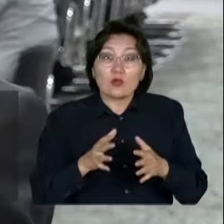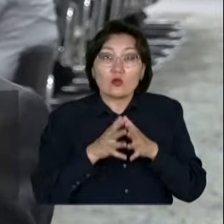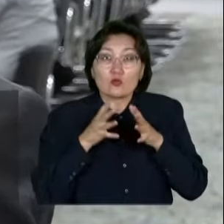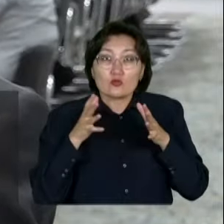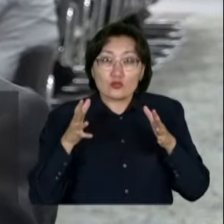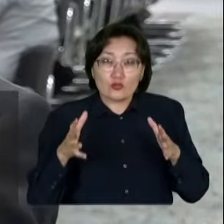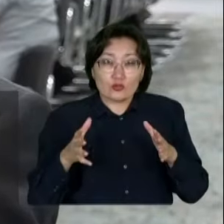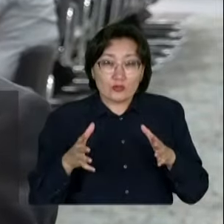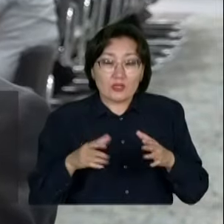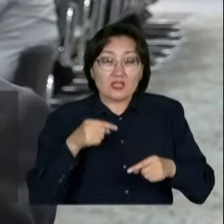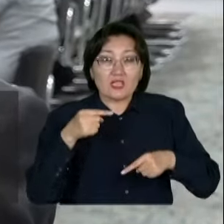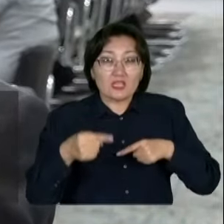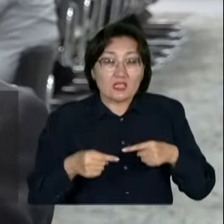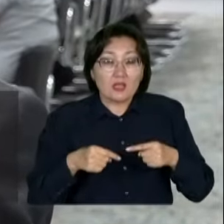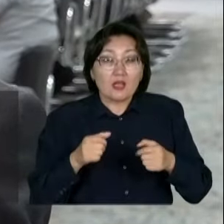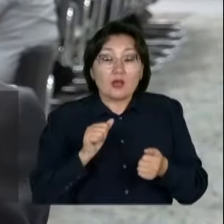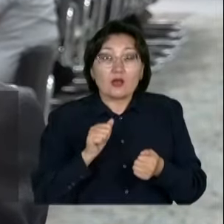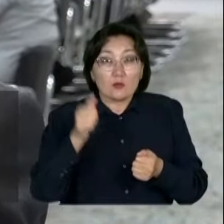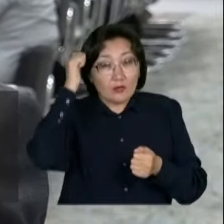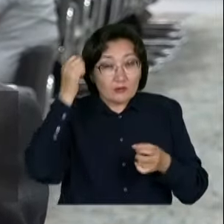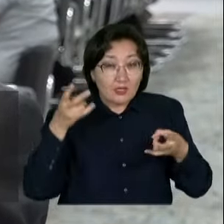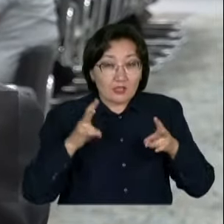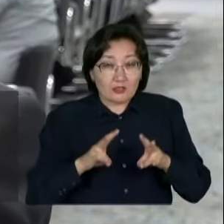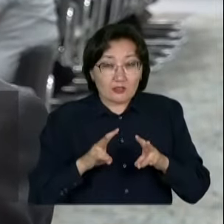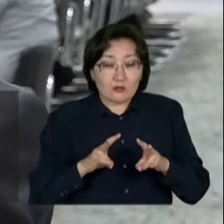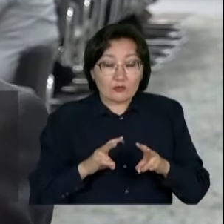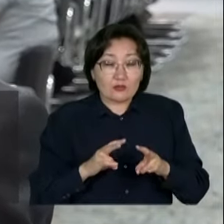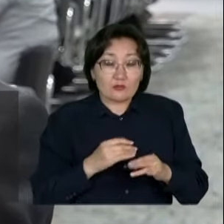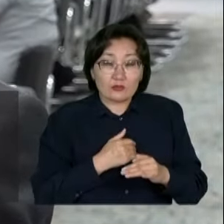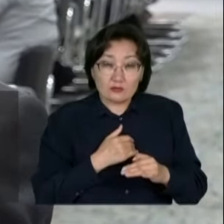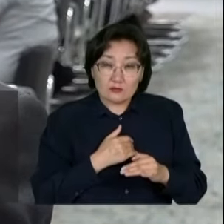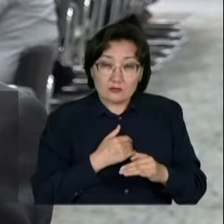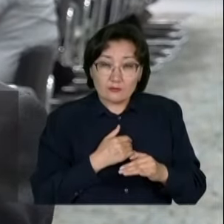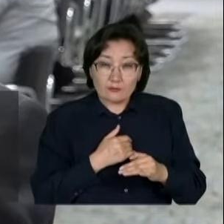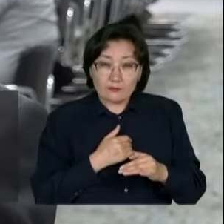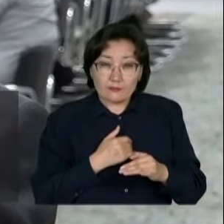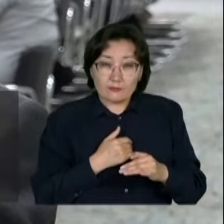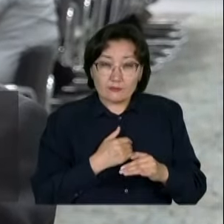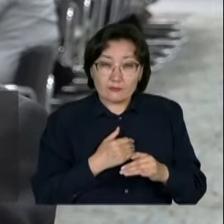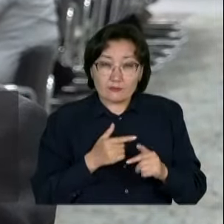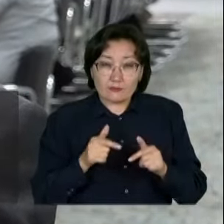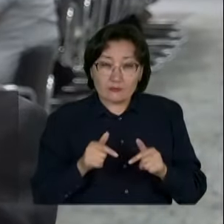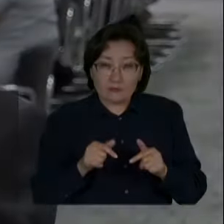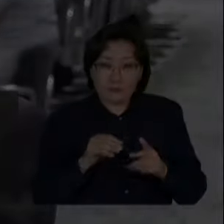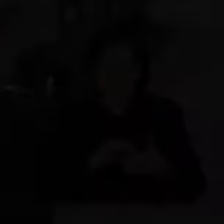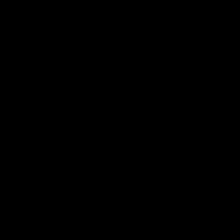деген тілегін атқарып кетті. Бірақ айла жоқ, өмір қысқа екен, жол болса, тірі болса, мұндан да соның іштерін жазып кетмек деп ойлаймын.